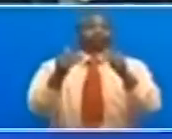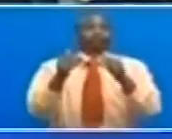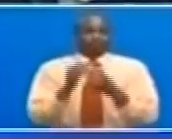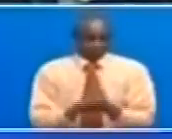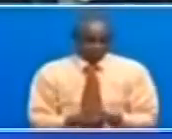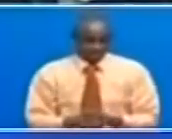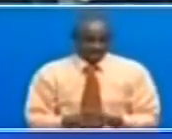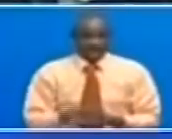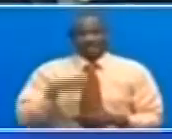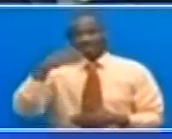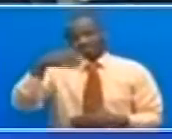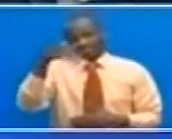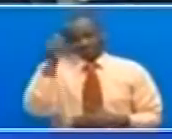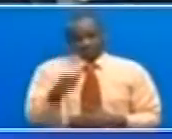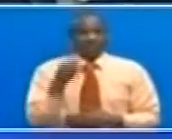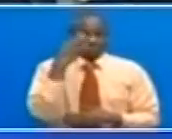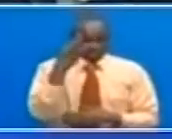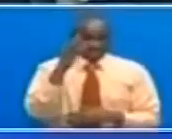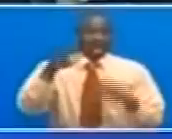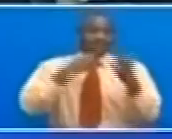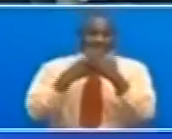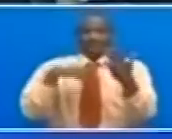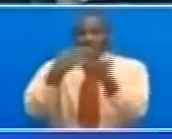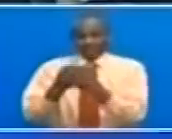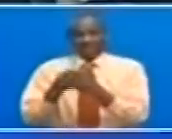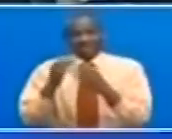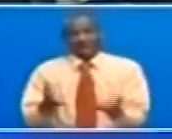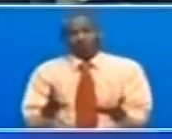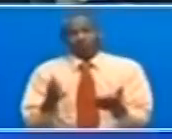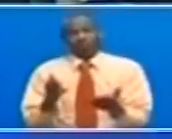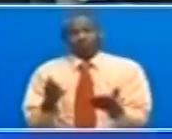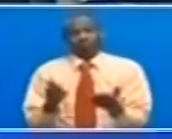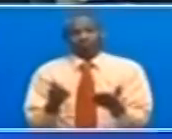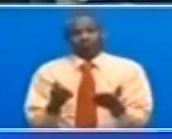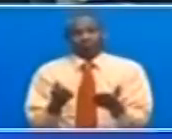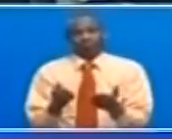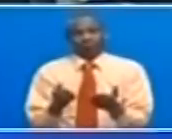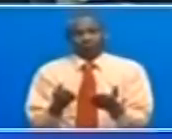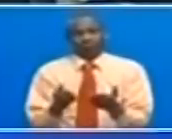and consequently the 3 appeals are adjourned to